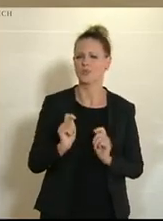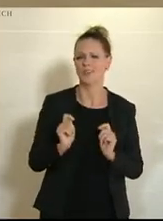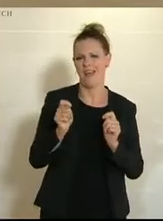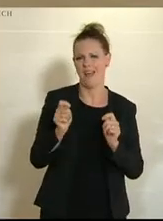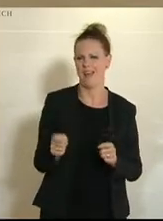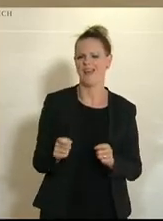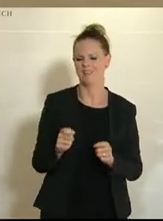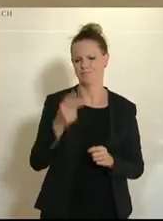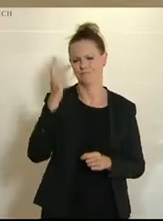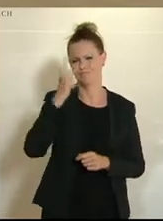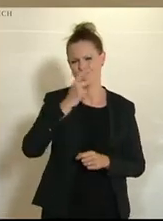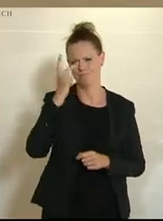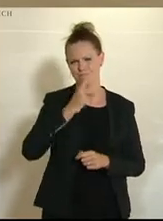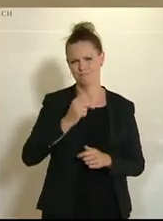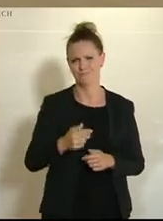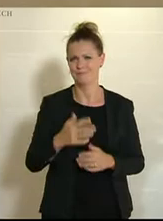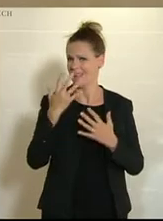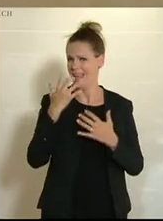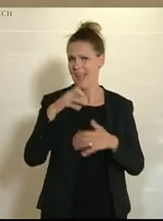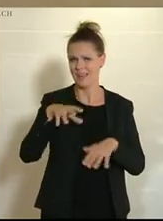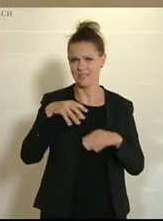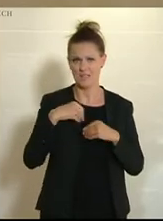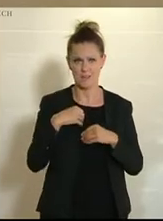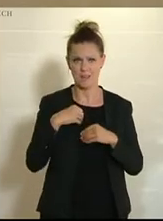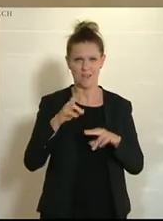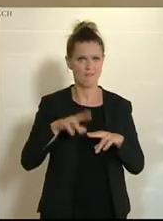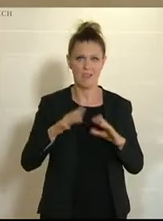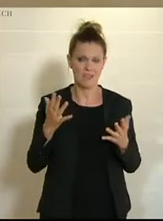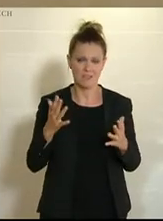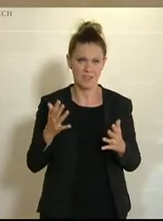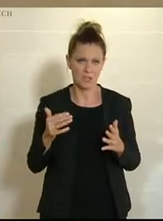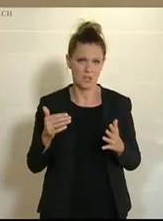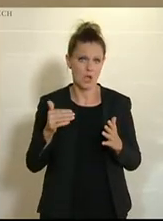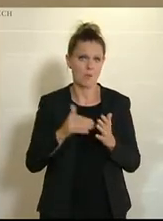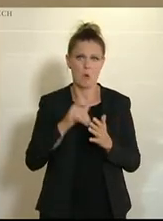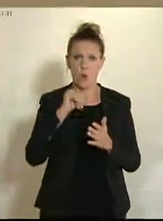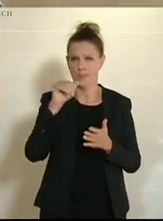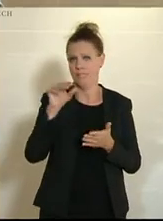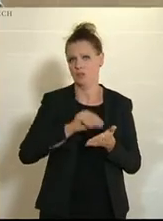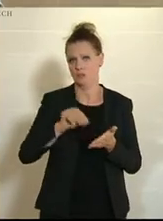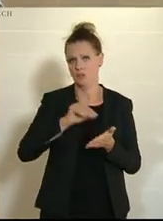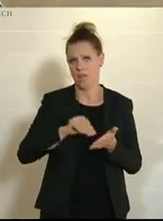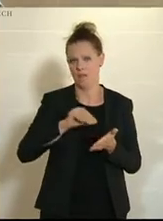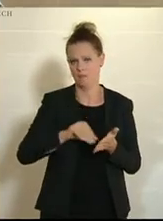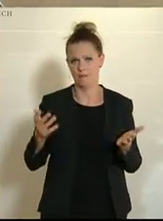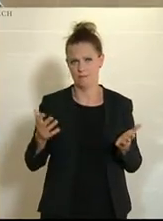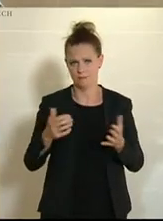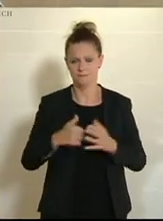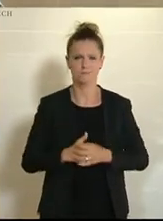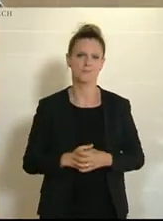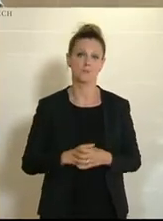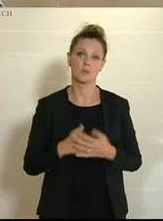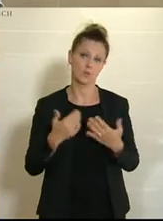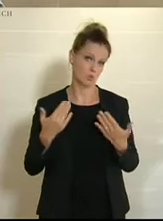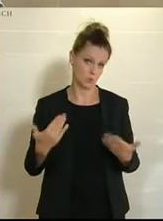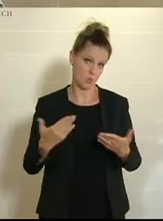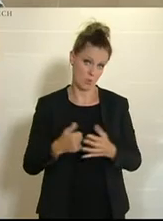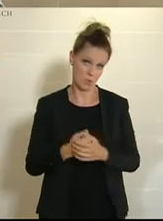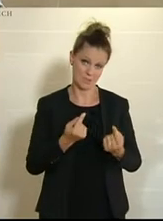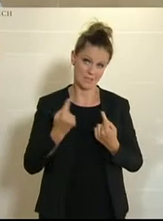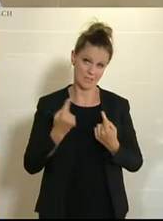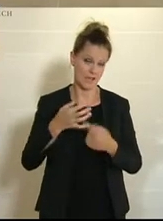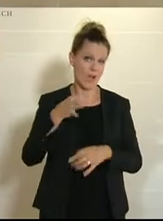Anträge selbstverständlich ernst nehmen, weil sonst bräuchten wir sie auch nicht schreiben. So ist das, Frau